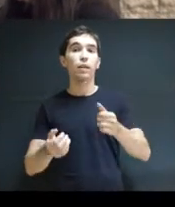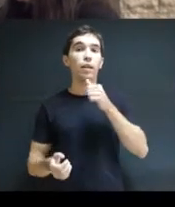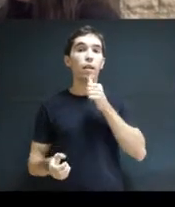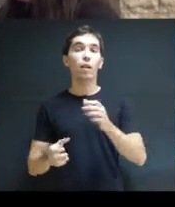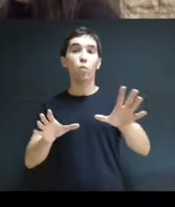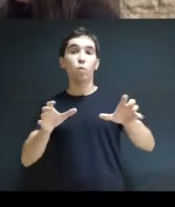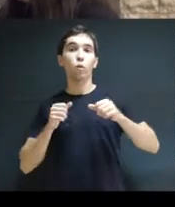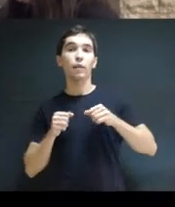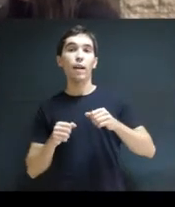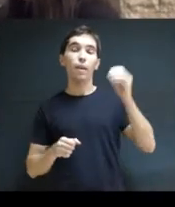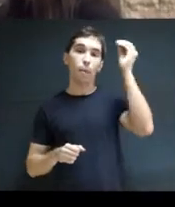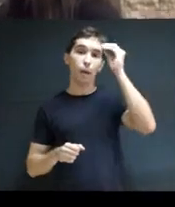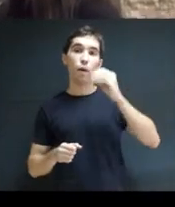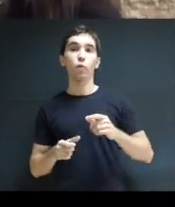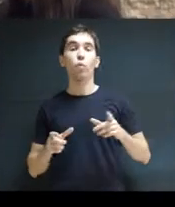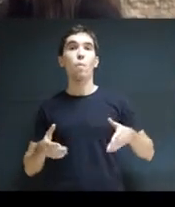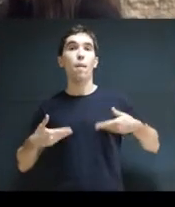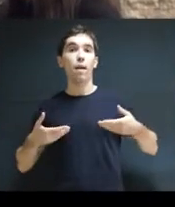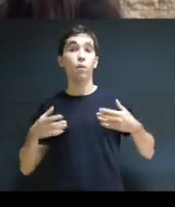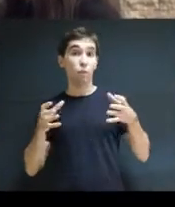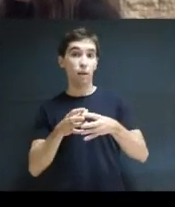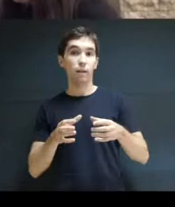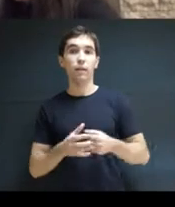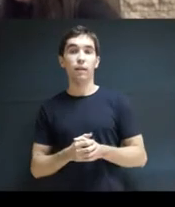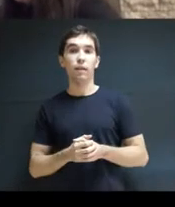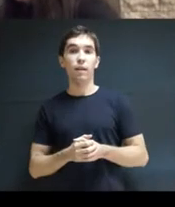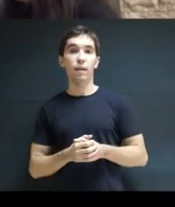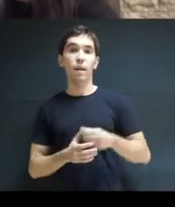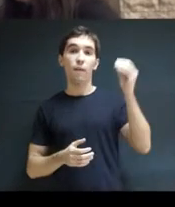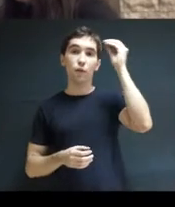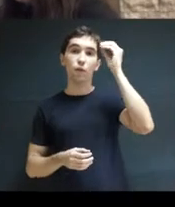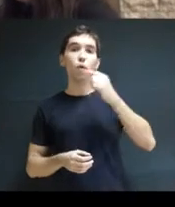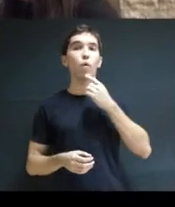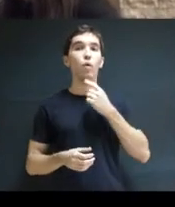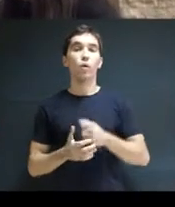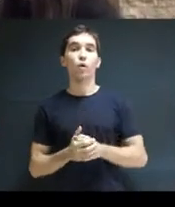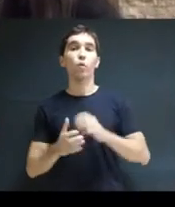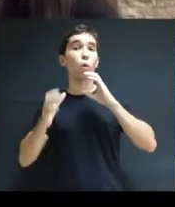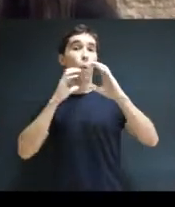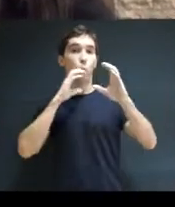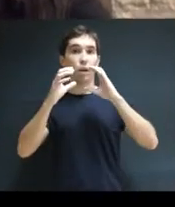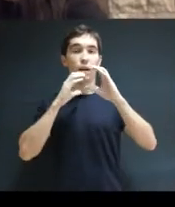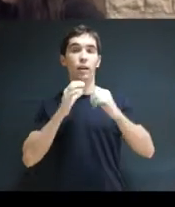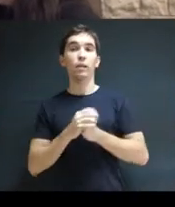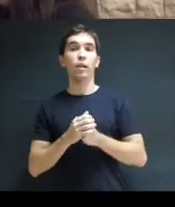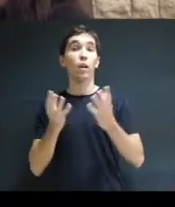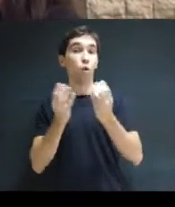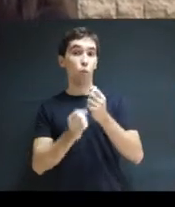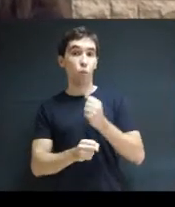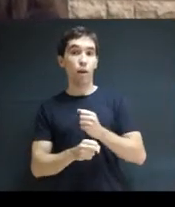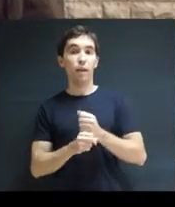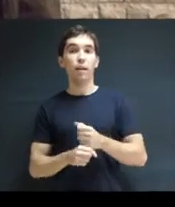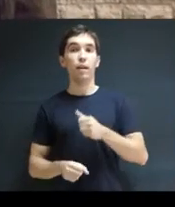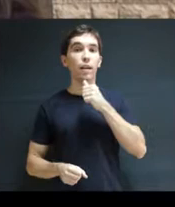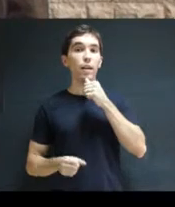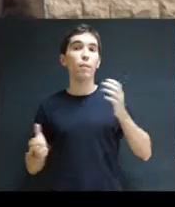usvajanja i primjene vještina mladih u zajednici. Vještina koje se tiču komunikacije, suradnje